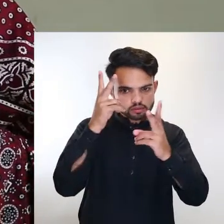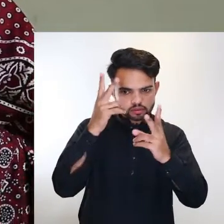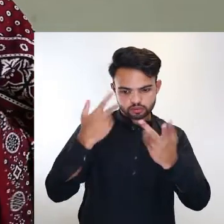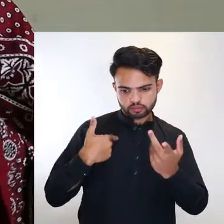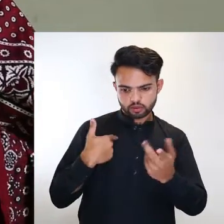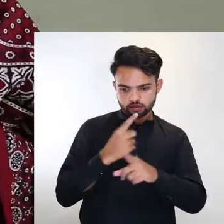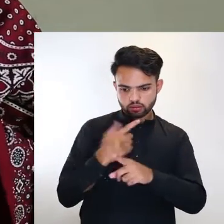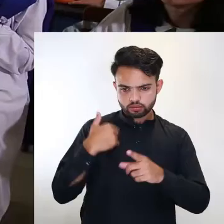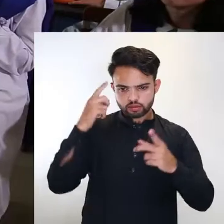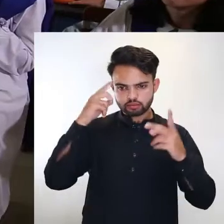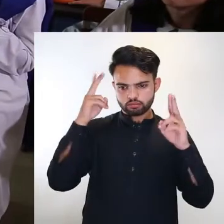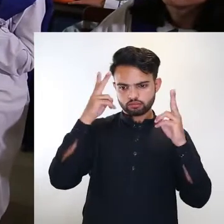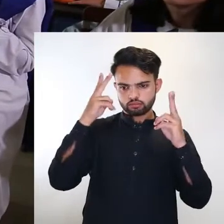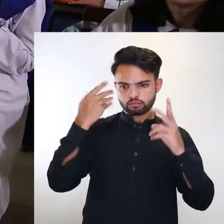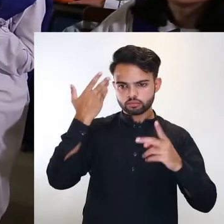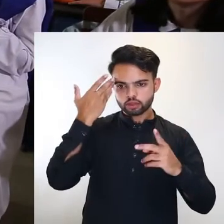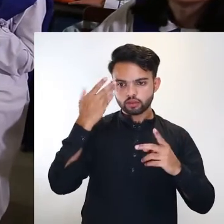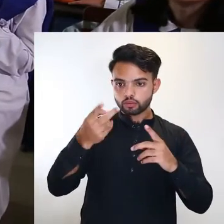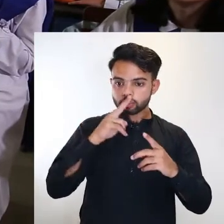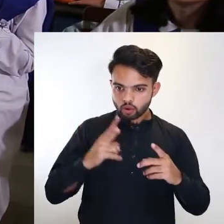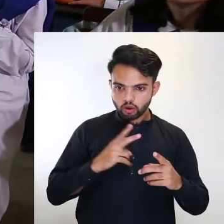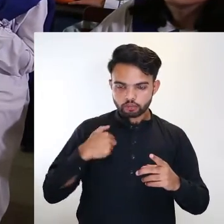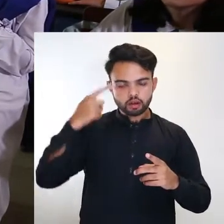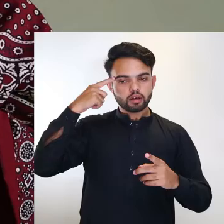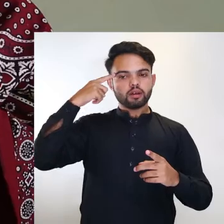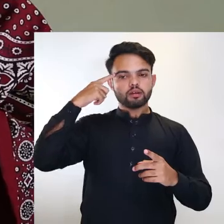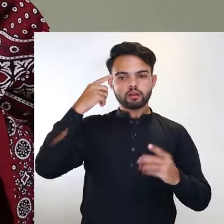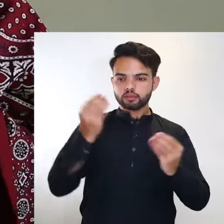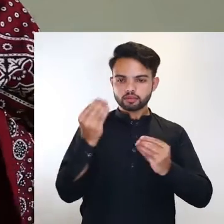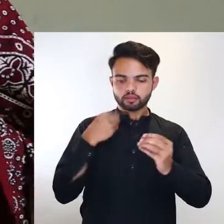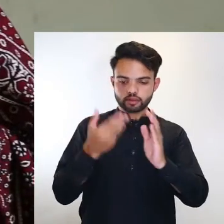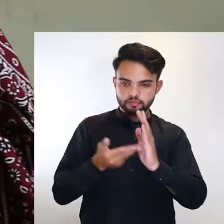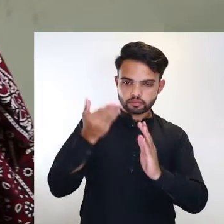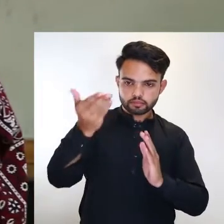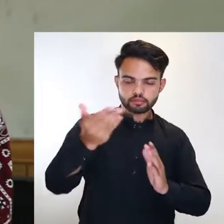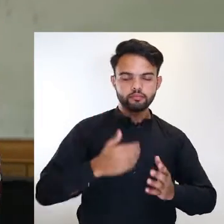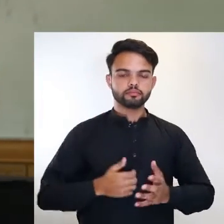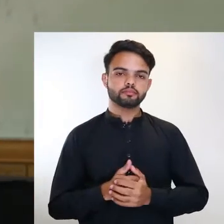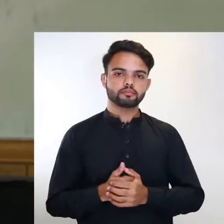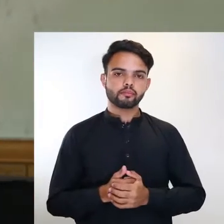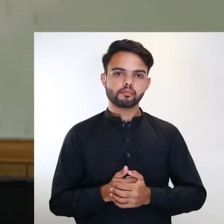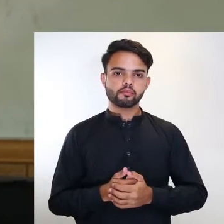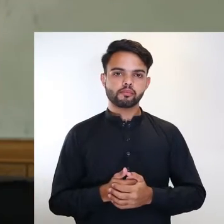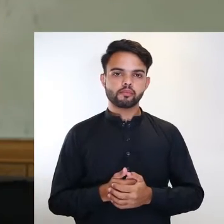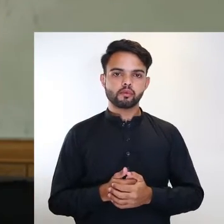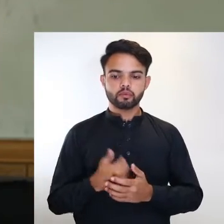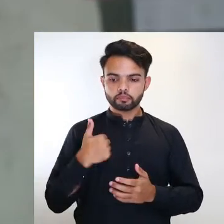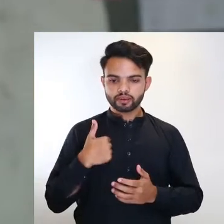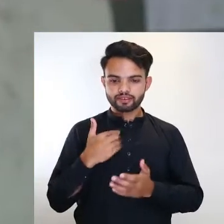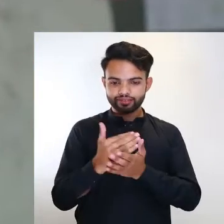जाता कि मेरा पैगाम आप तक इफ़ेक्टिवली गया है या नहीं गया। अगर क्लास में एक बच्ची भी मेरे पैगाम